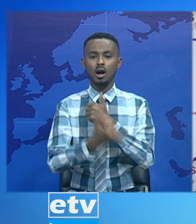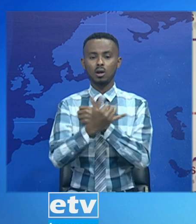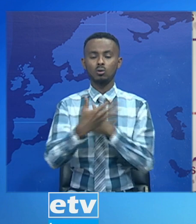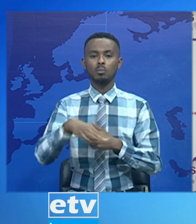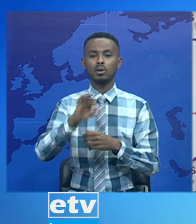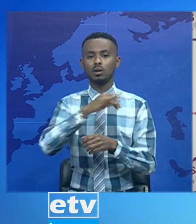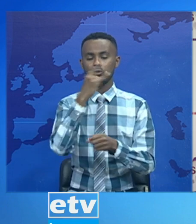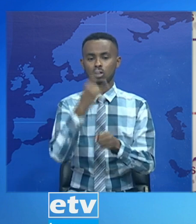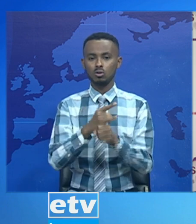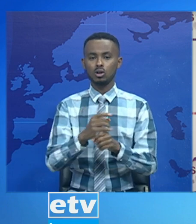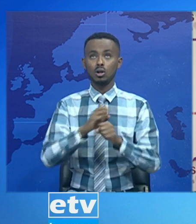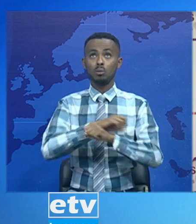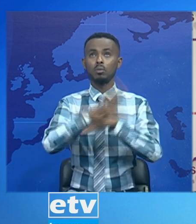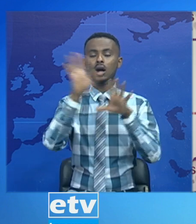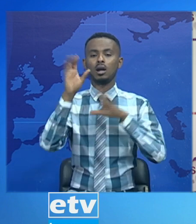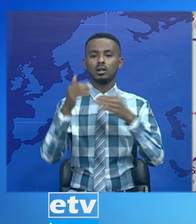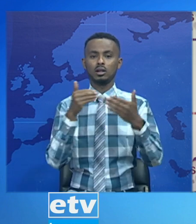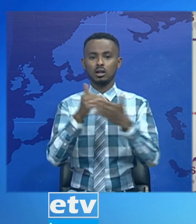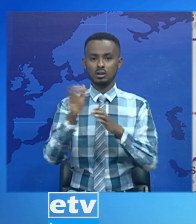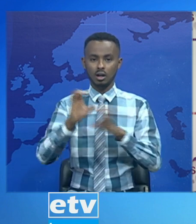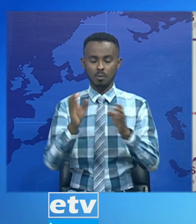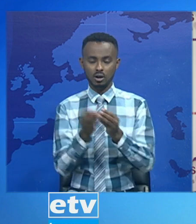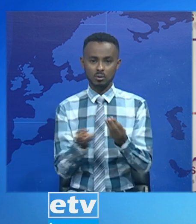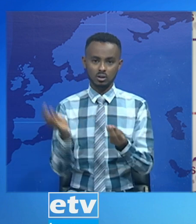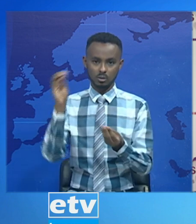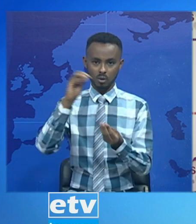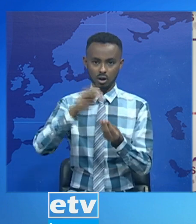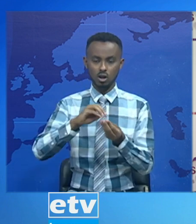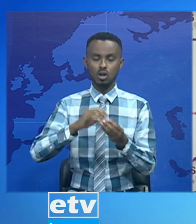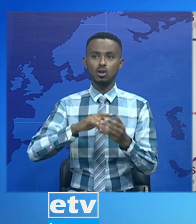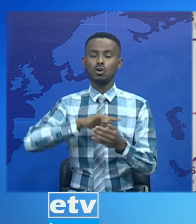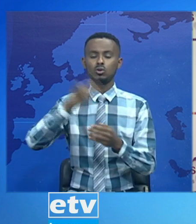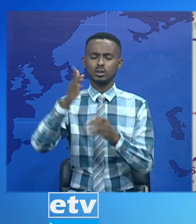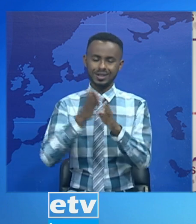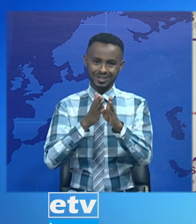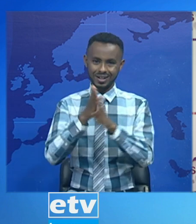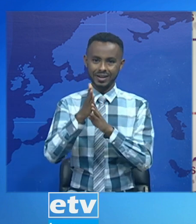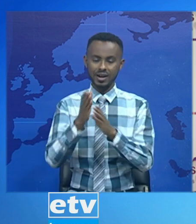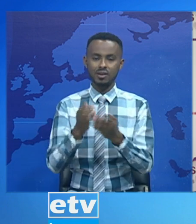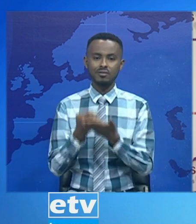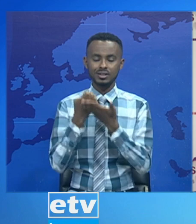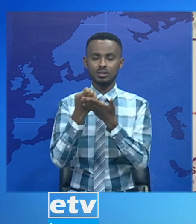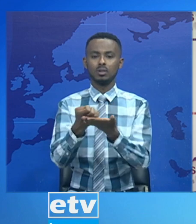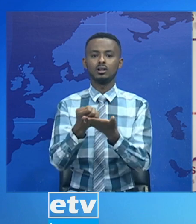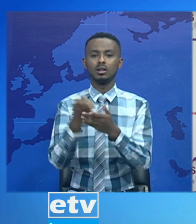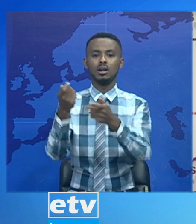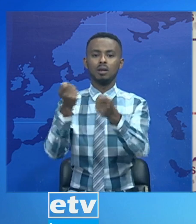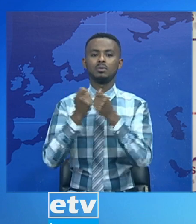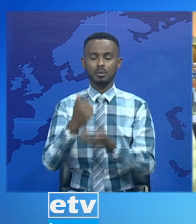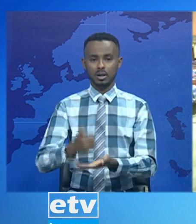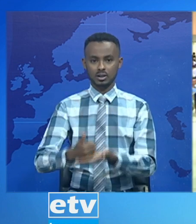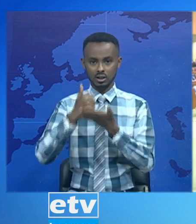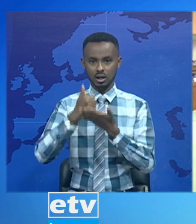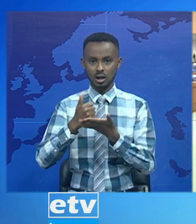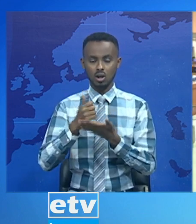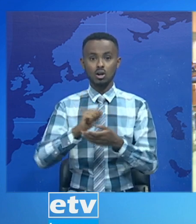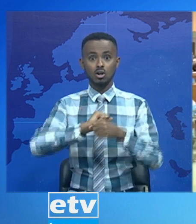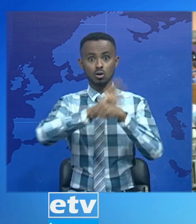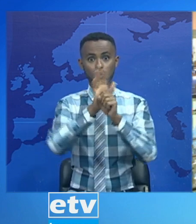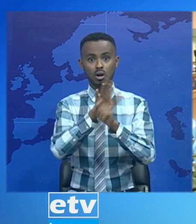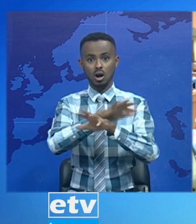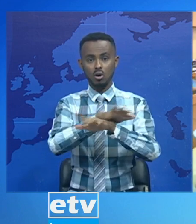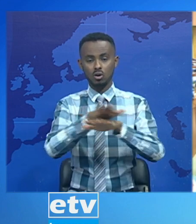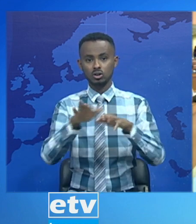ለሚገኙ ዜጎች ብርሃን እንዲደረስ ከማድረግ ባለፈ የውጭ ቀጥተኛ ኢንቨስትመንትን ለመሳብ ያግዘናል።